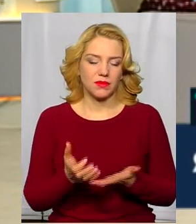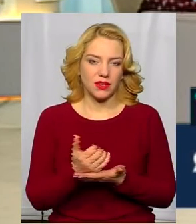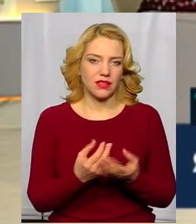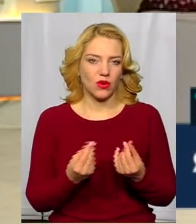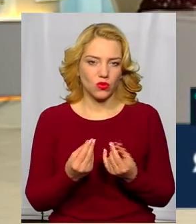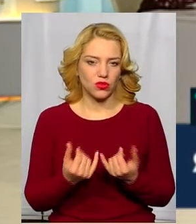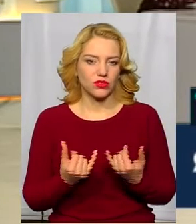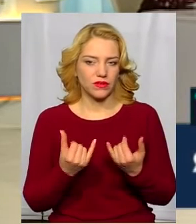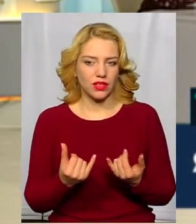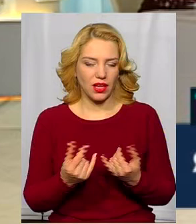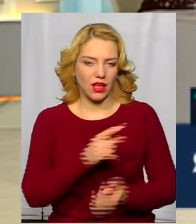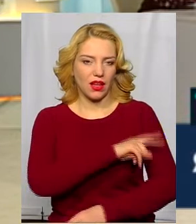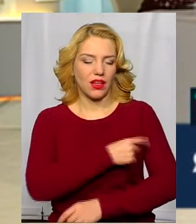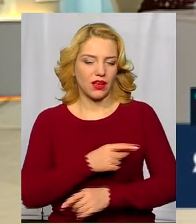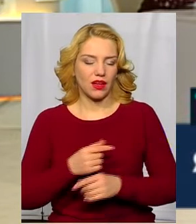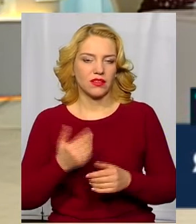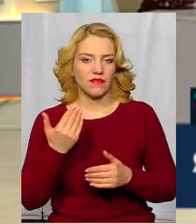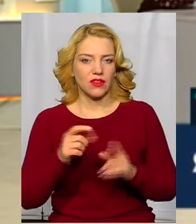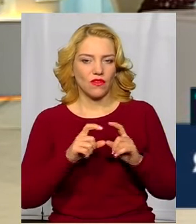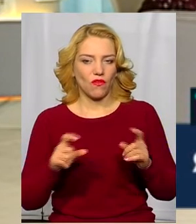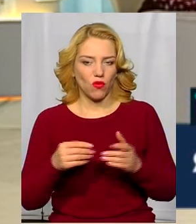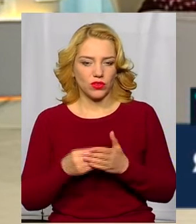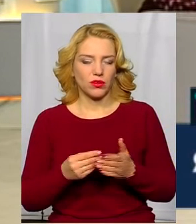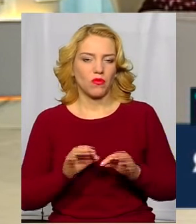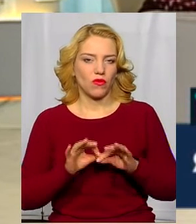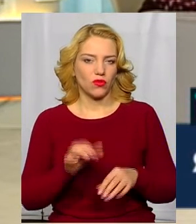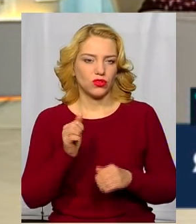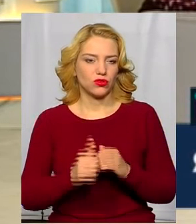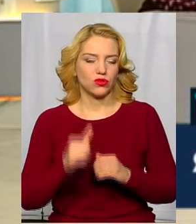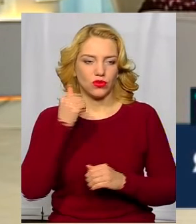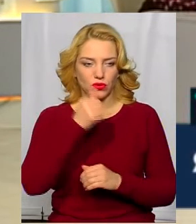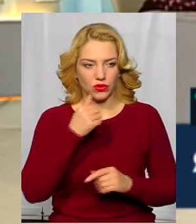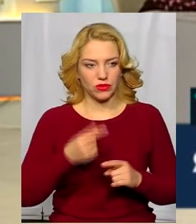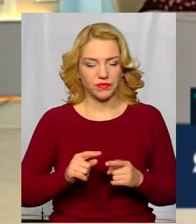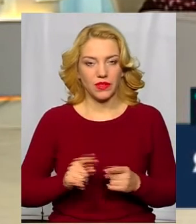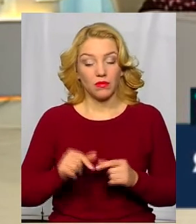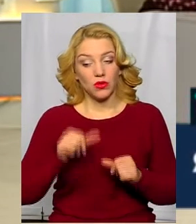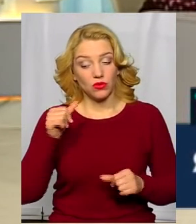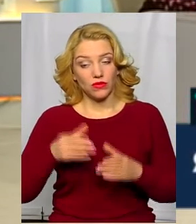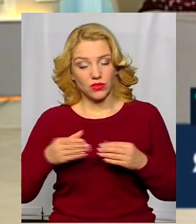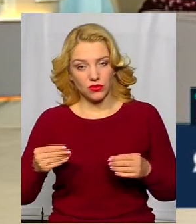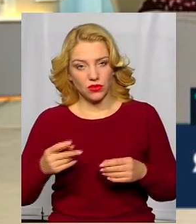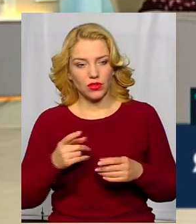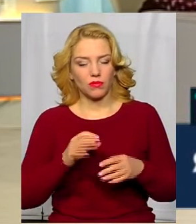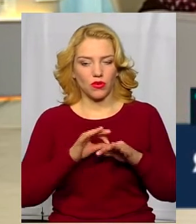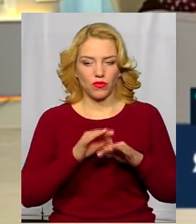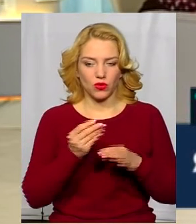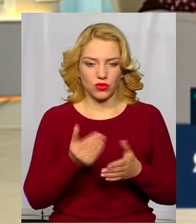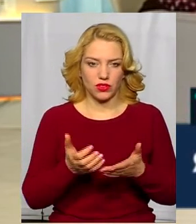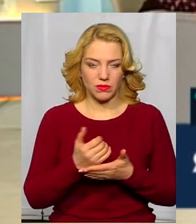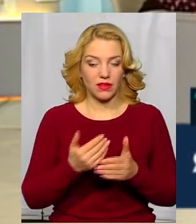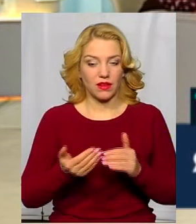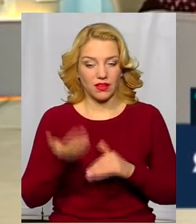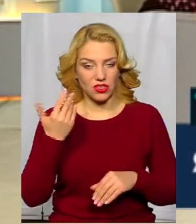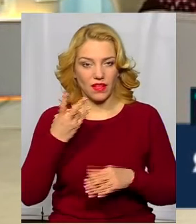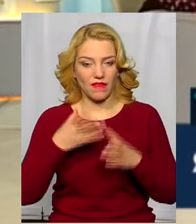проводить щороку. Минулої весни збирали кошти на презентоване сьогодні обладнання. От тоді навесні вже знали, для чого саме збираєте